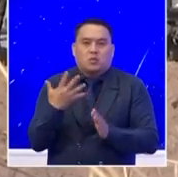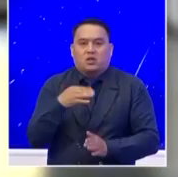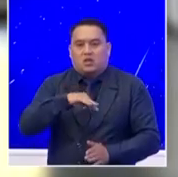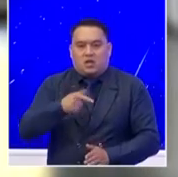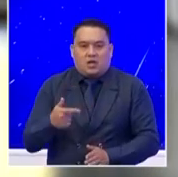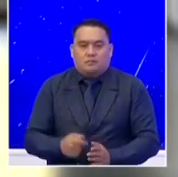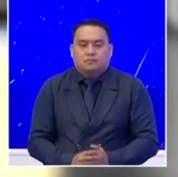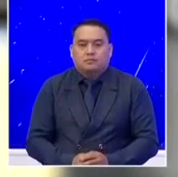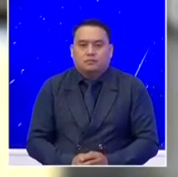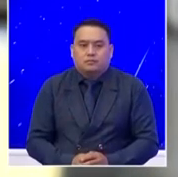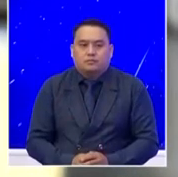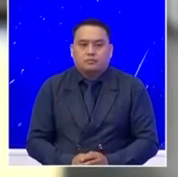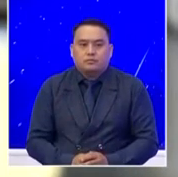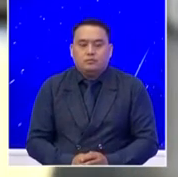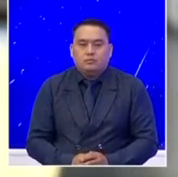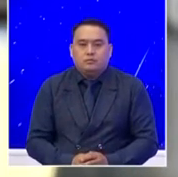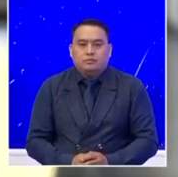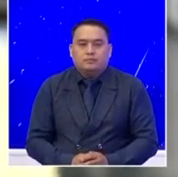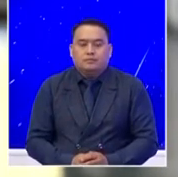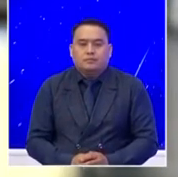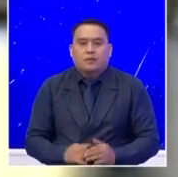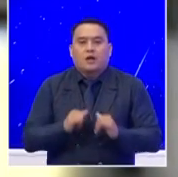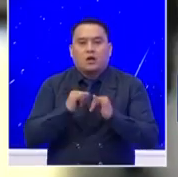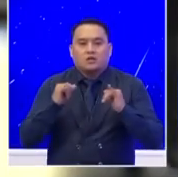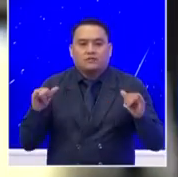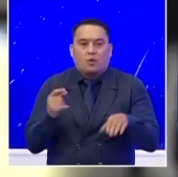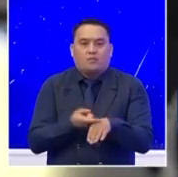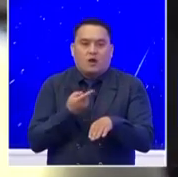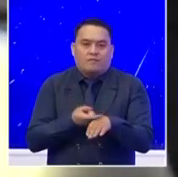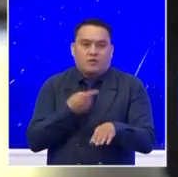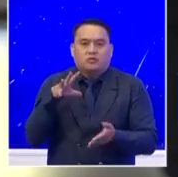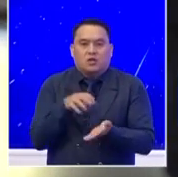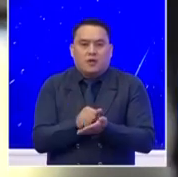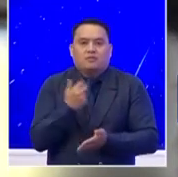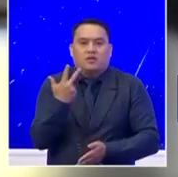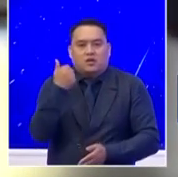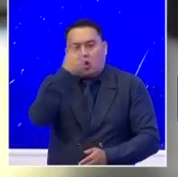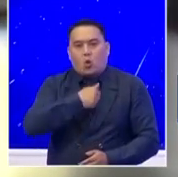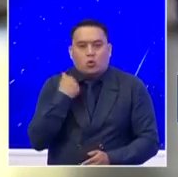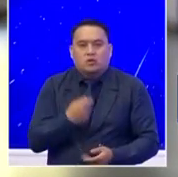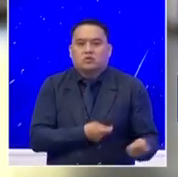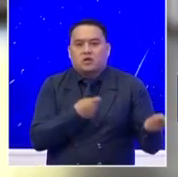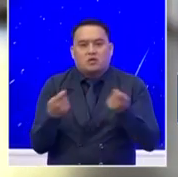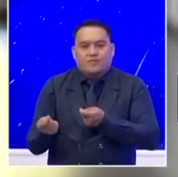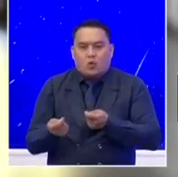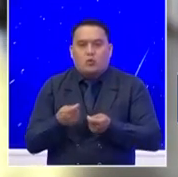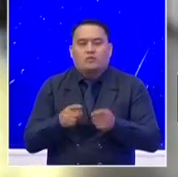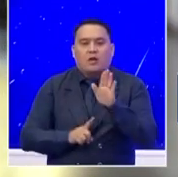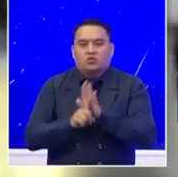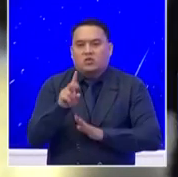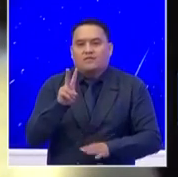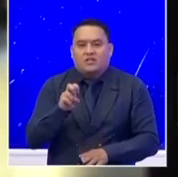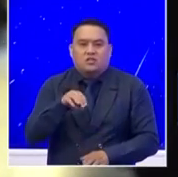тенге. Развитием картофелеводство уже третий год занимаемся. Если мы завезли вначале 200